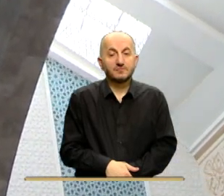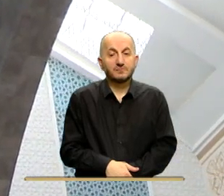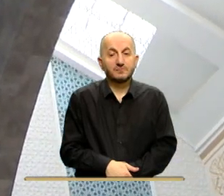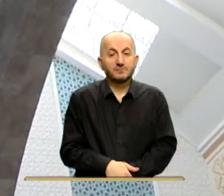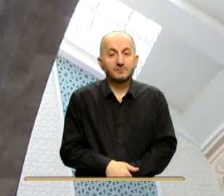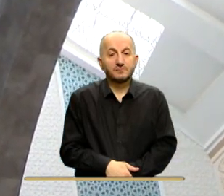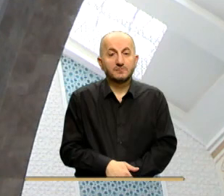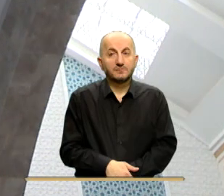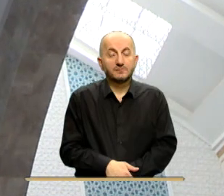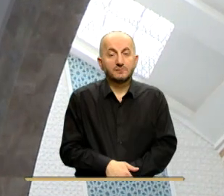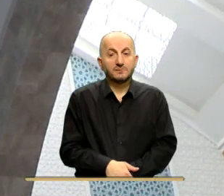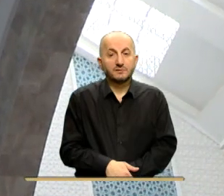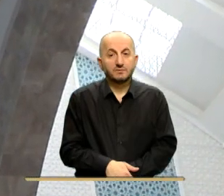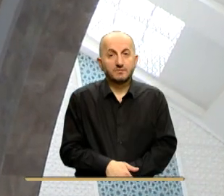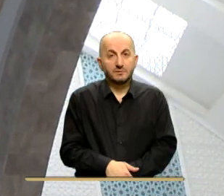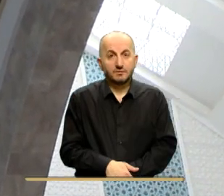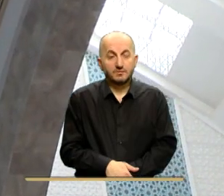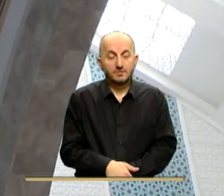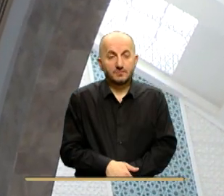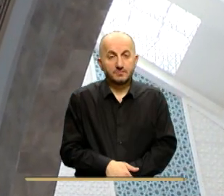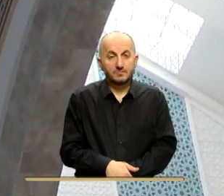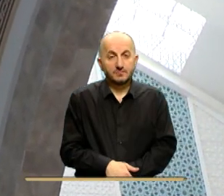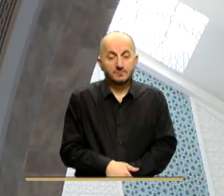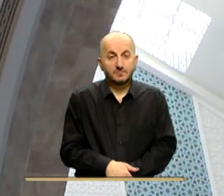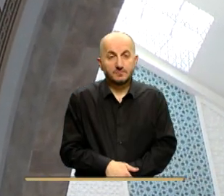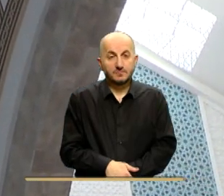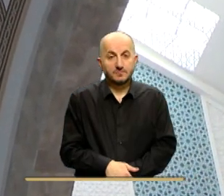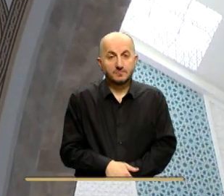صَالِحًا وَقَالَ اِنَّنِي مِنَ